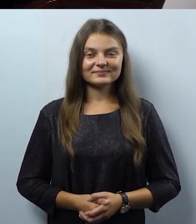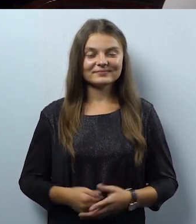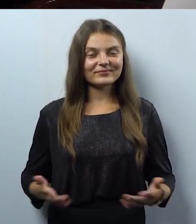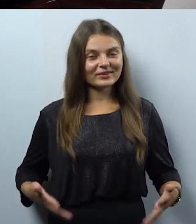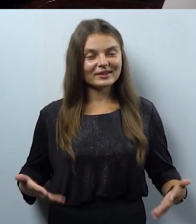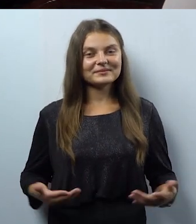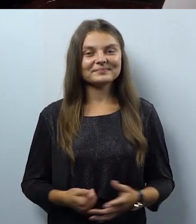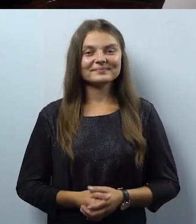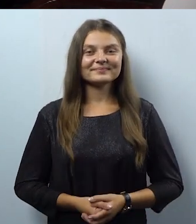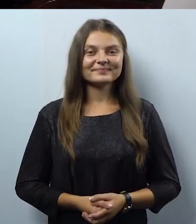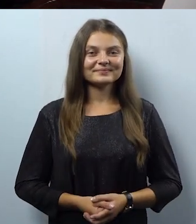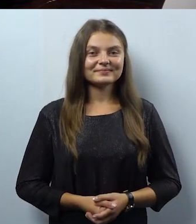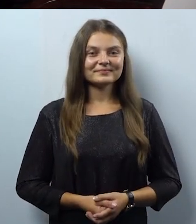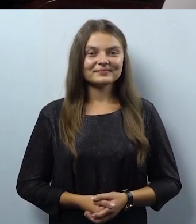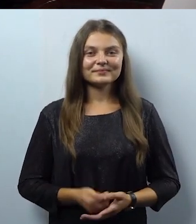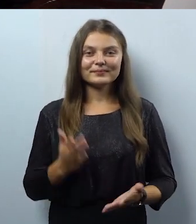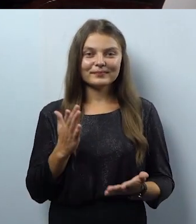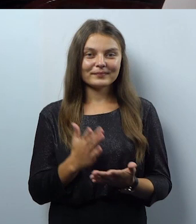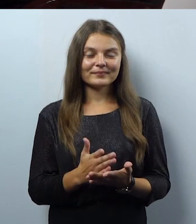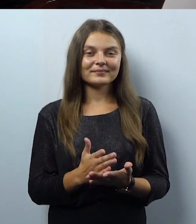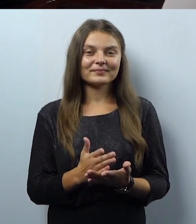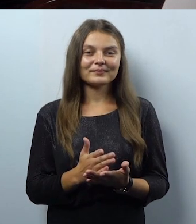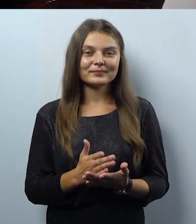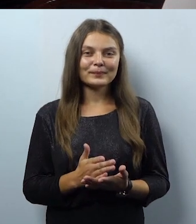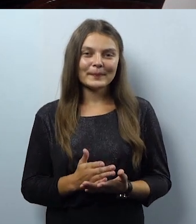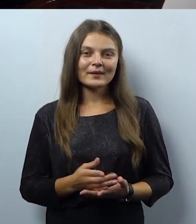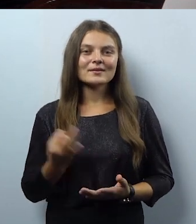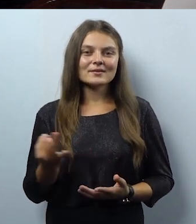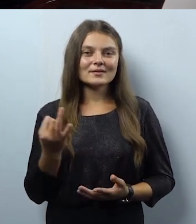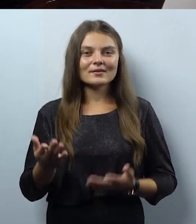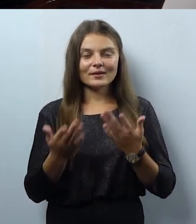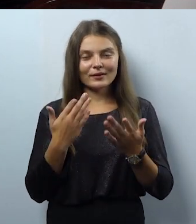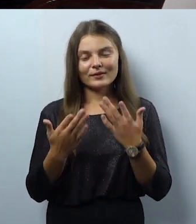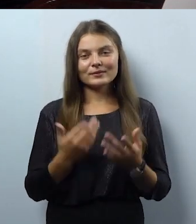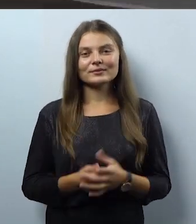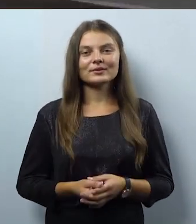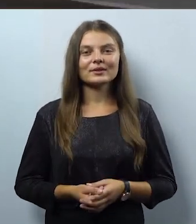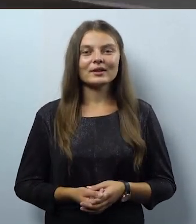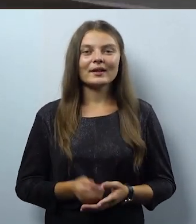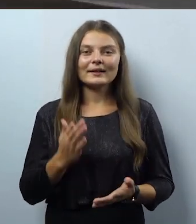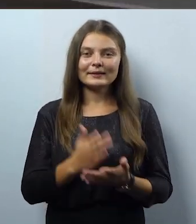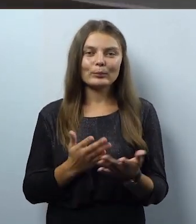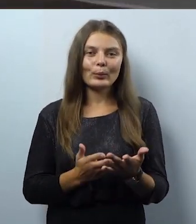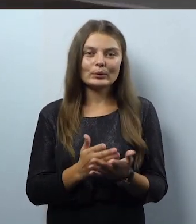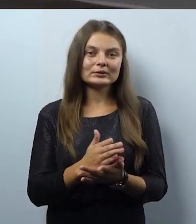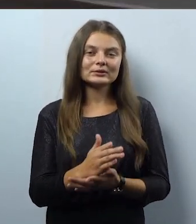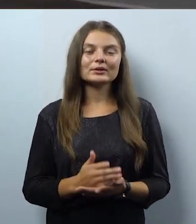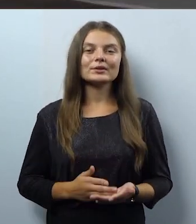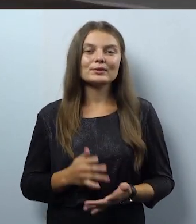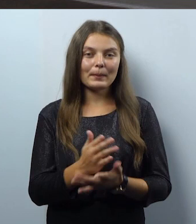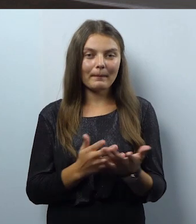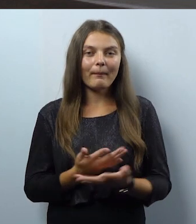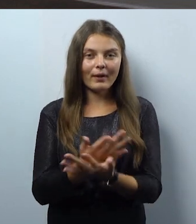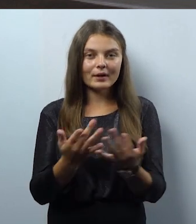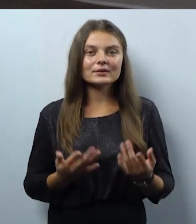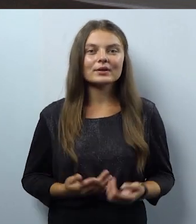IT-спеціаліст. Вітаю. Доброго дня. Маємо гарячу пору, і очевидно, що зараз всі політичні партії представляють свої команди. Я так